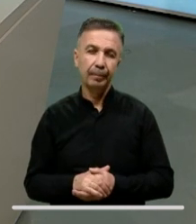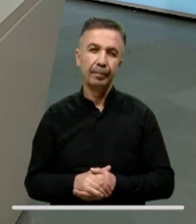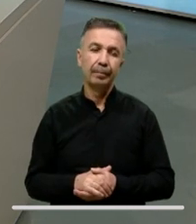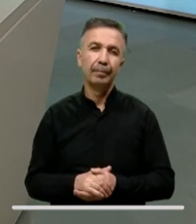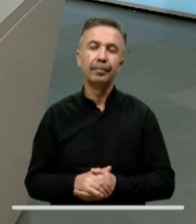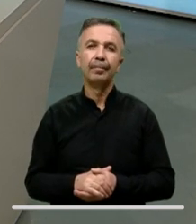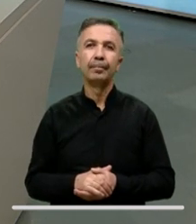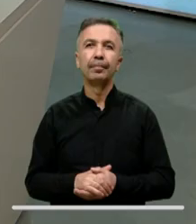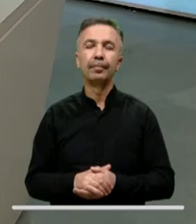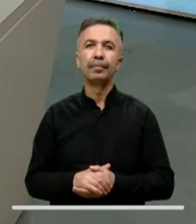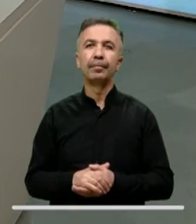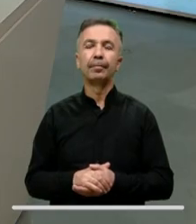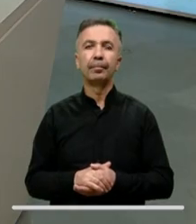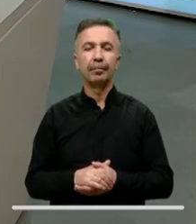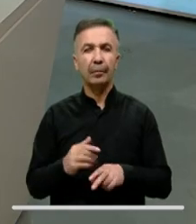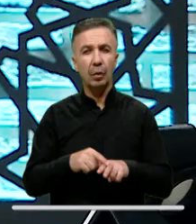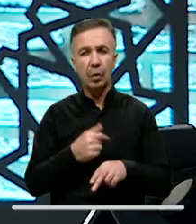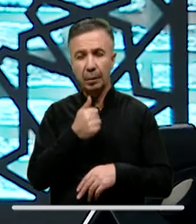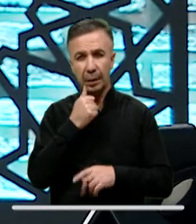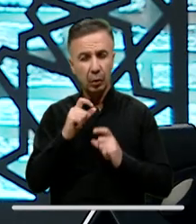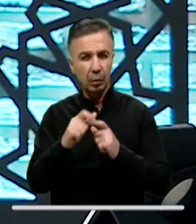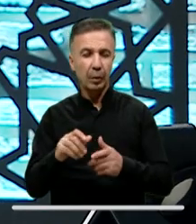Teşekkür ederiz. Yusuf Bey'in bir sorusu var.